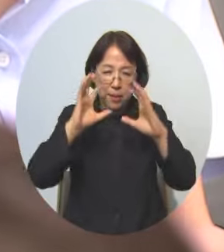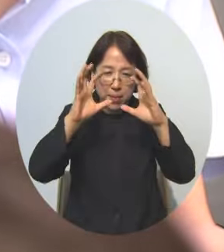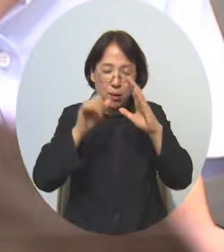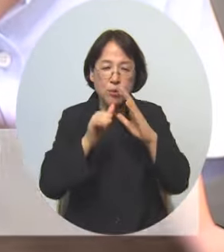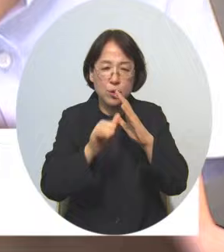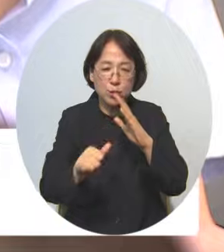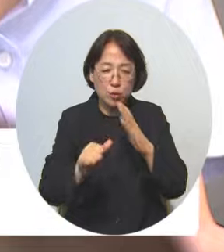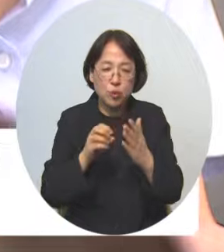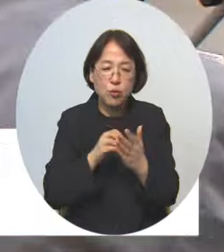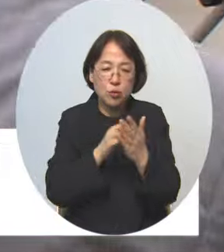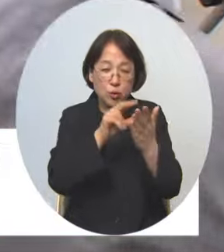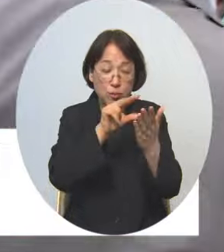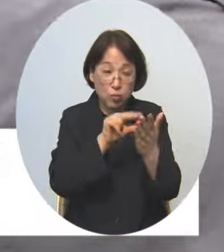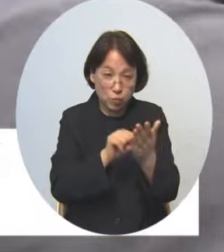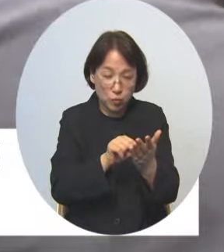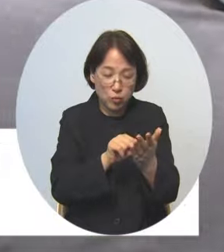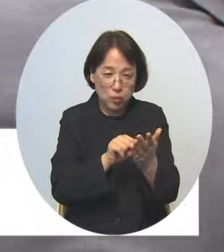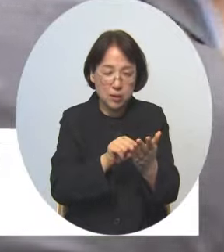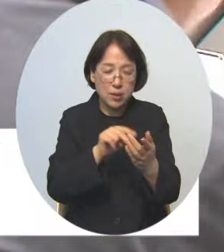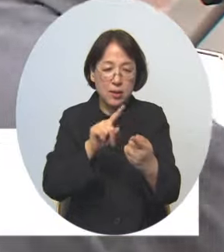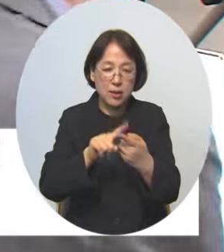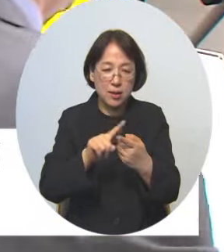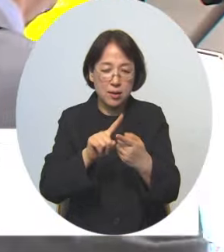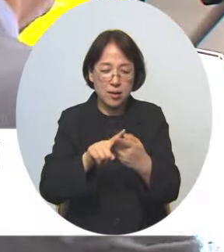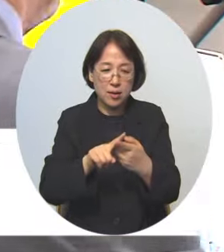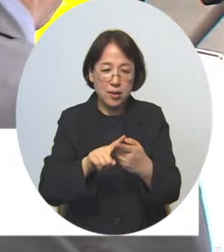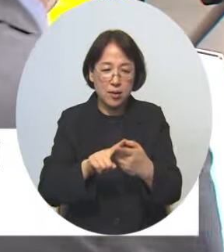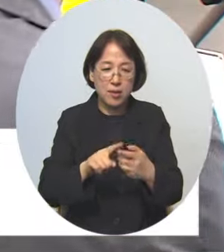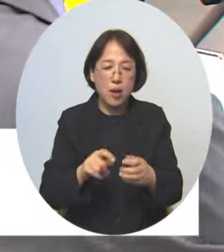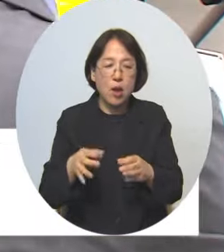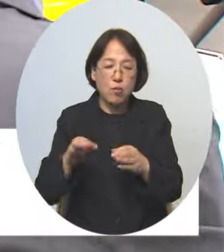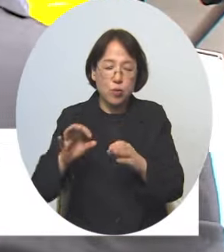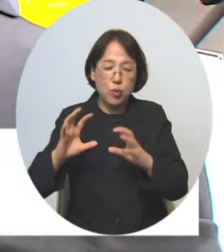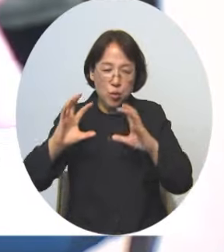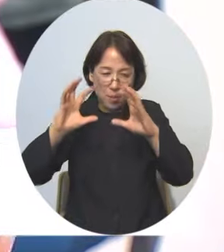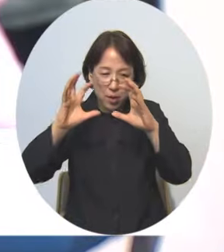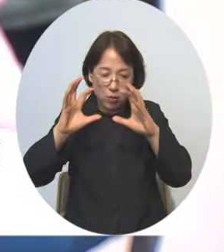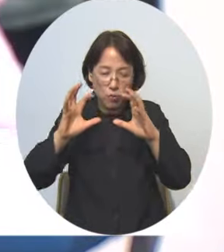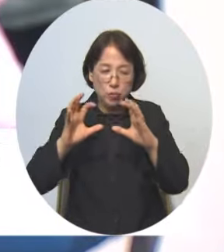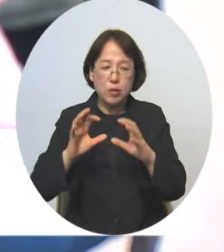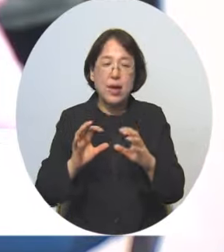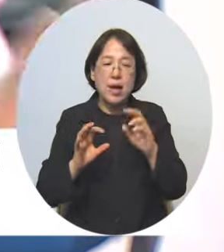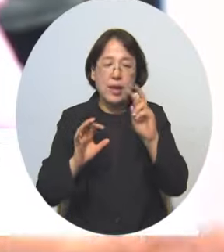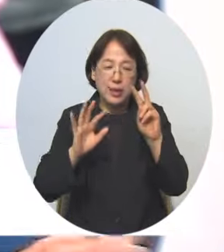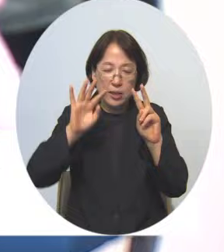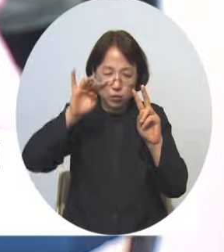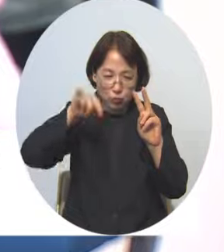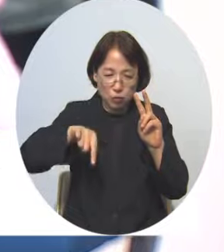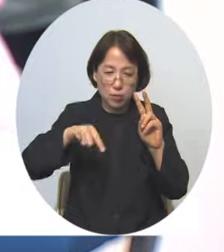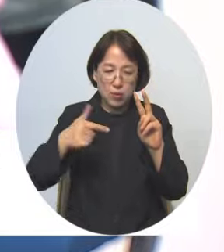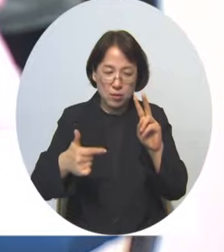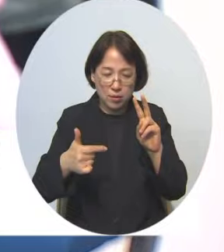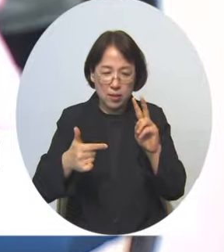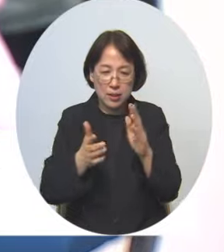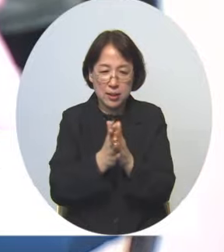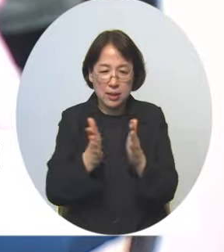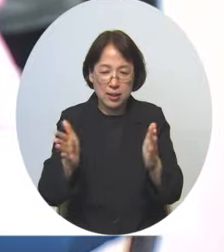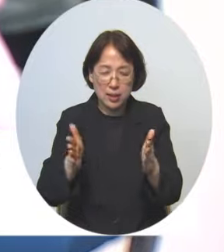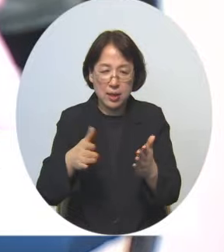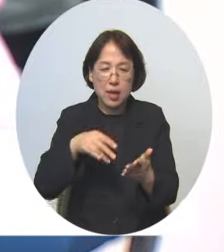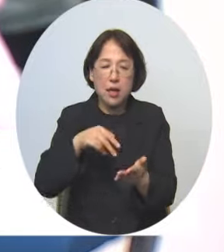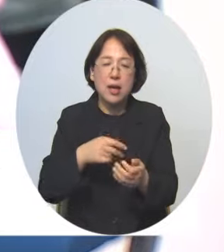취업 문제를 지적하며 프로배구 V리그에 2군 제도가 빨리 도입돼 선수들의 설 자리가 많아졌으면